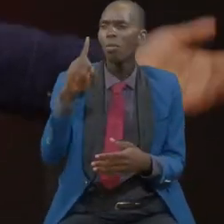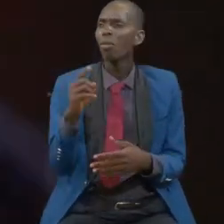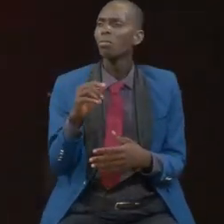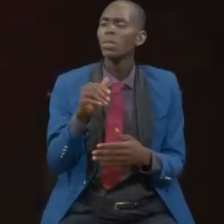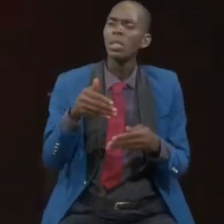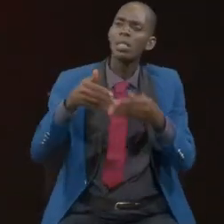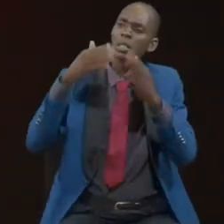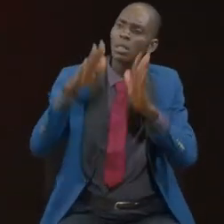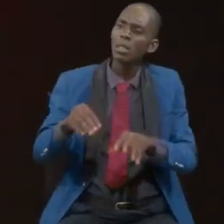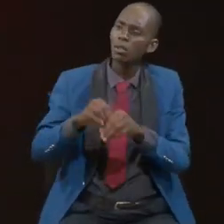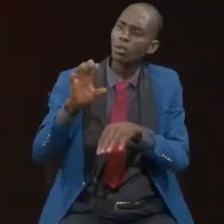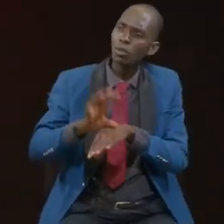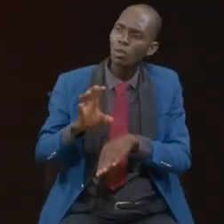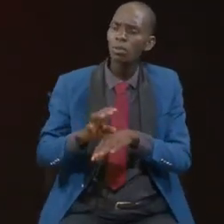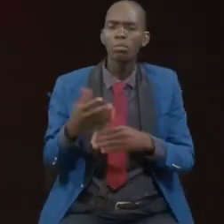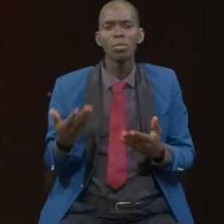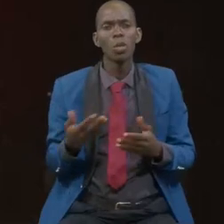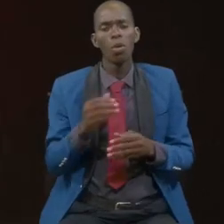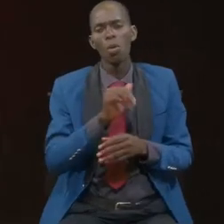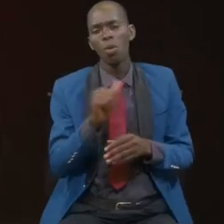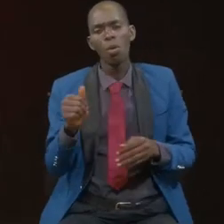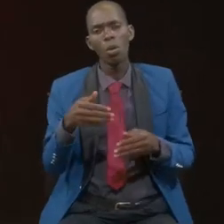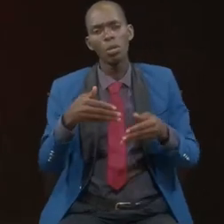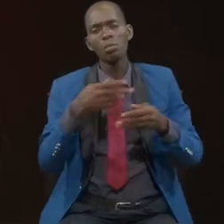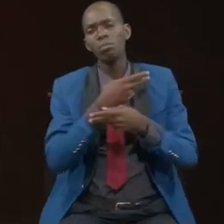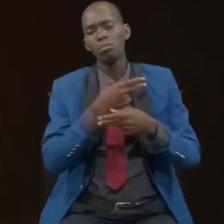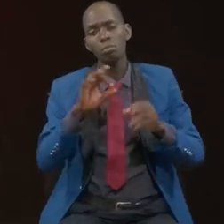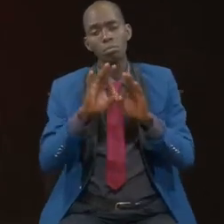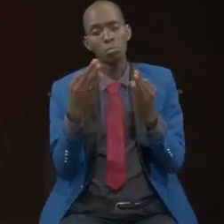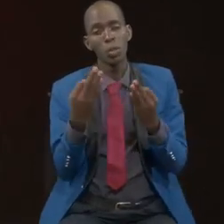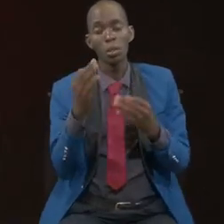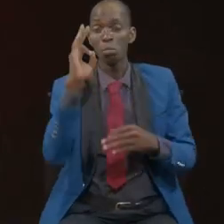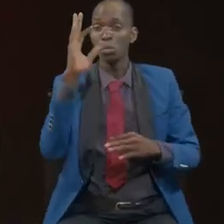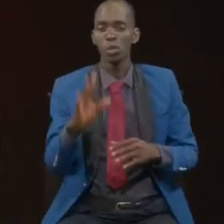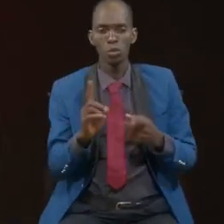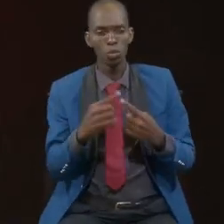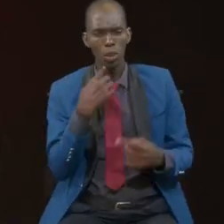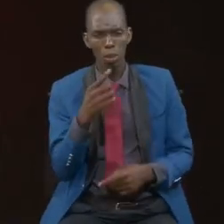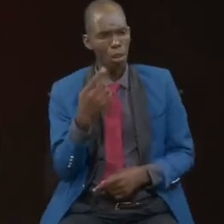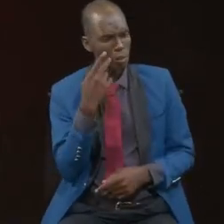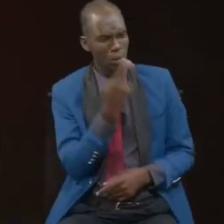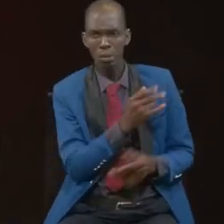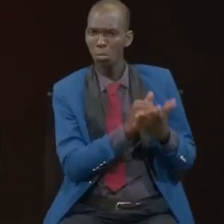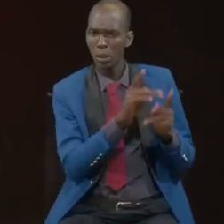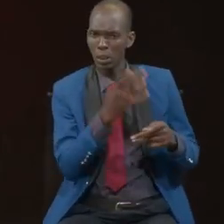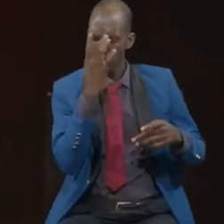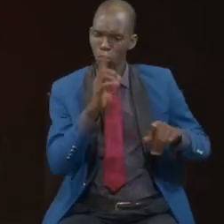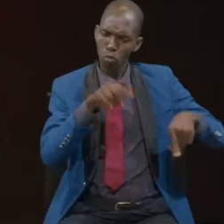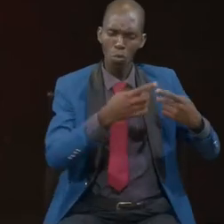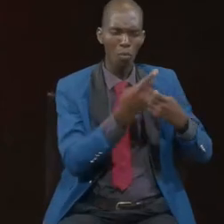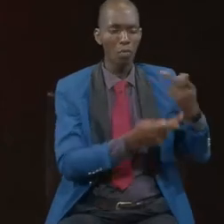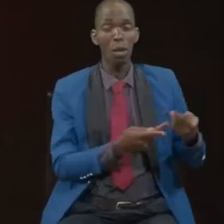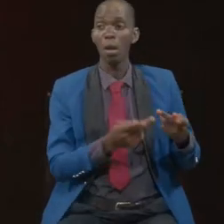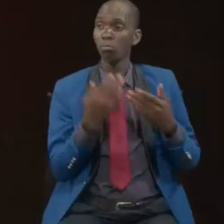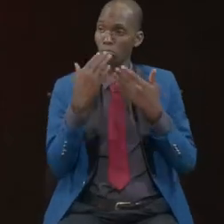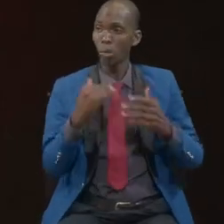une instruction d'un dirigeant, d'un pasteur, aller visiter telle personne? Non, vous n'allez pas attendre. Vous serez